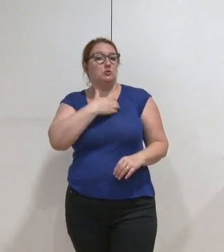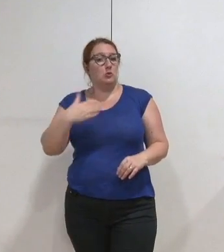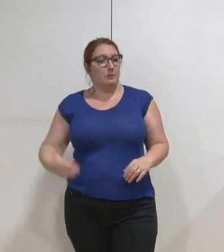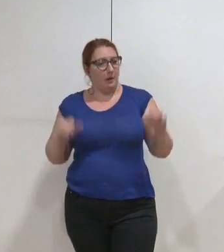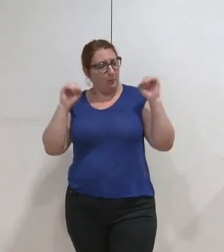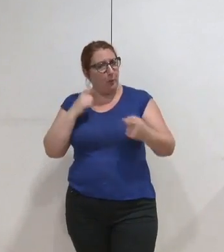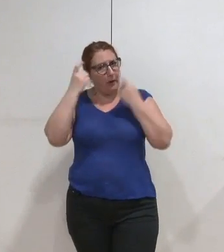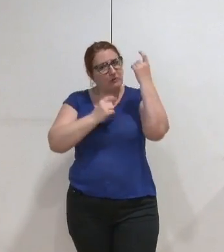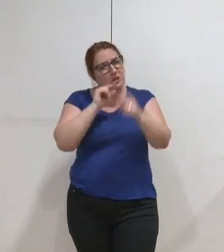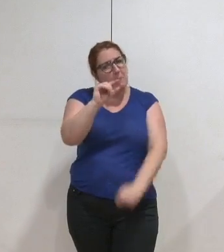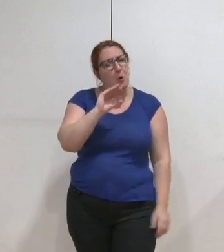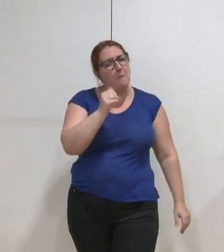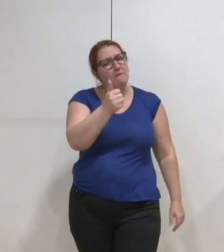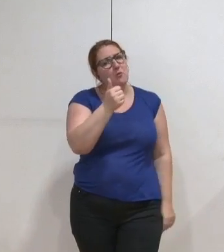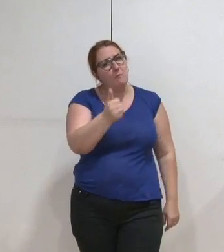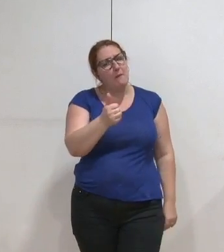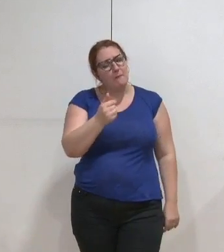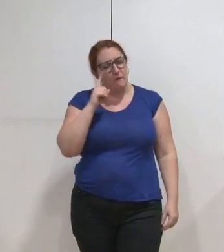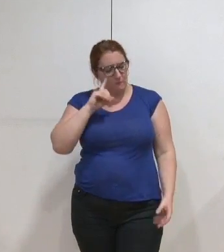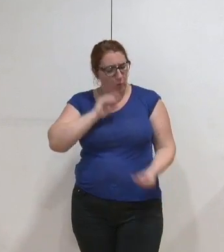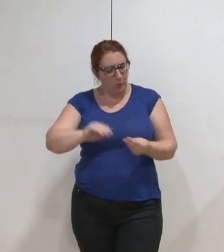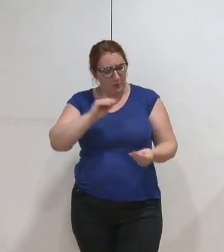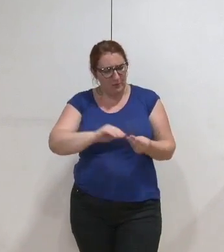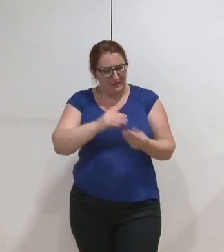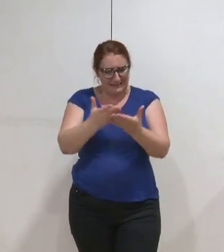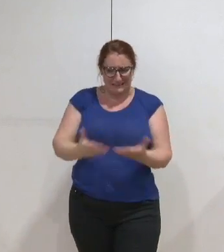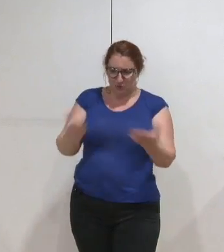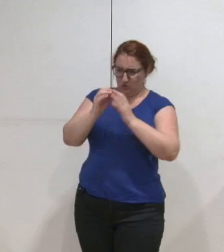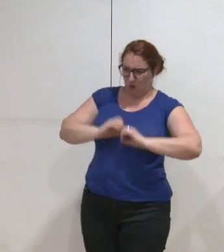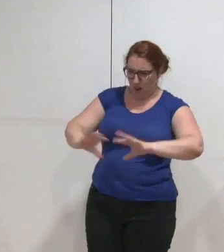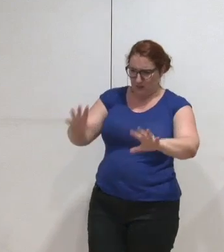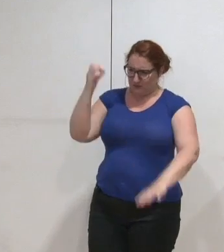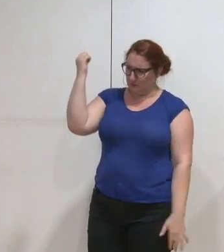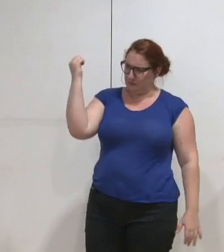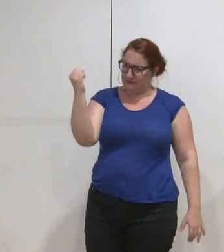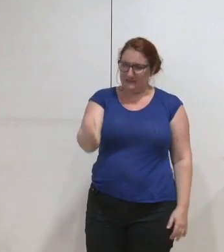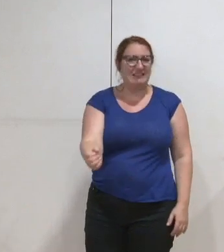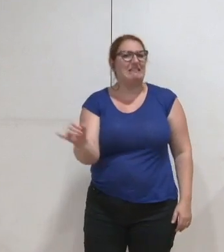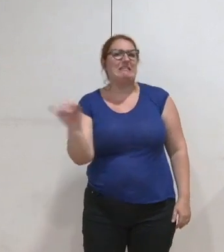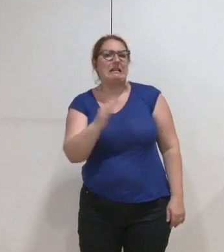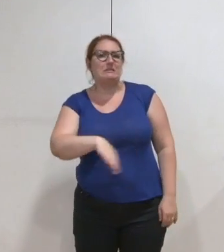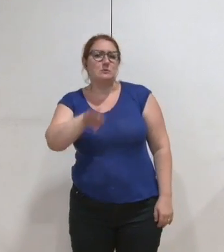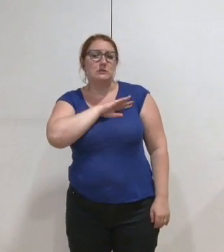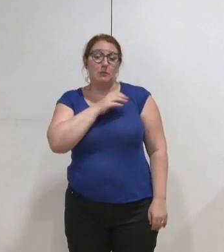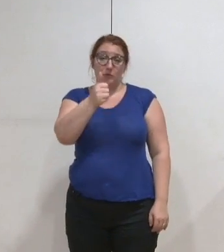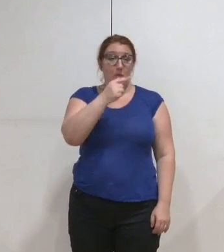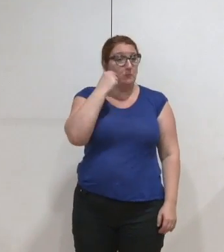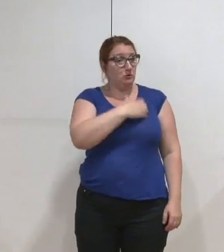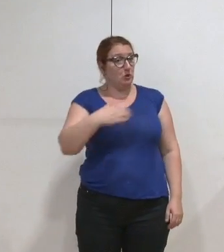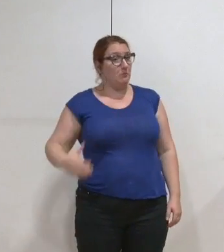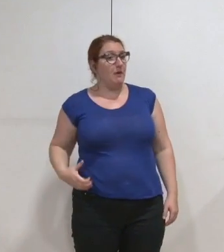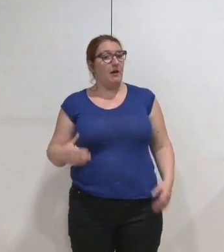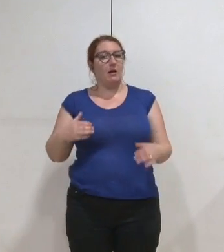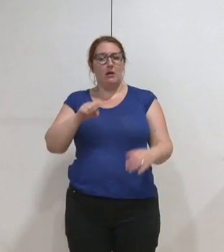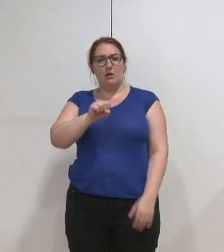petit peu et vous demandz qui a laissé une telle situation s'empirer sur le territoire national ce n'est pas vous Monsieur le Maire qui avez signé les